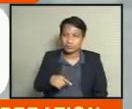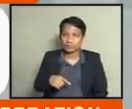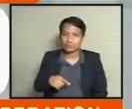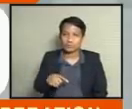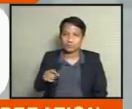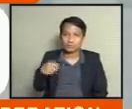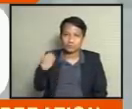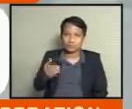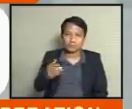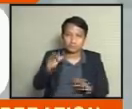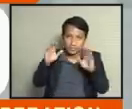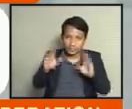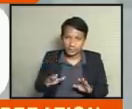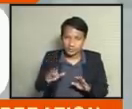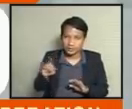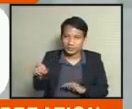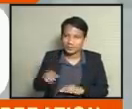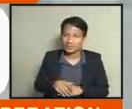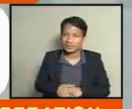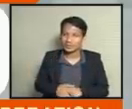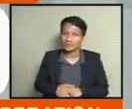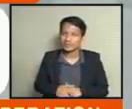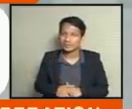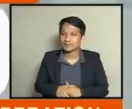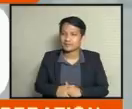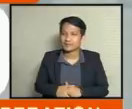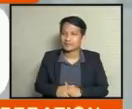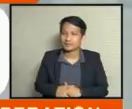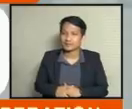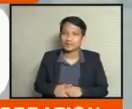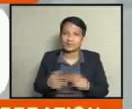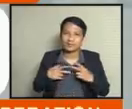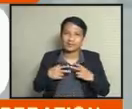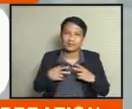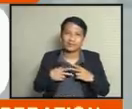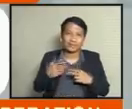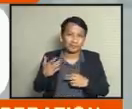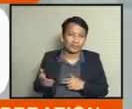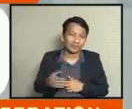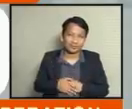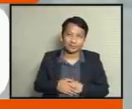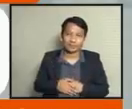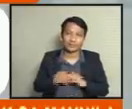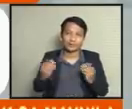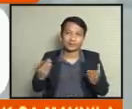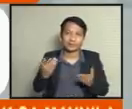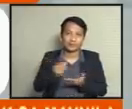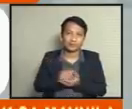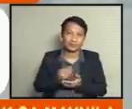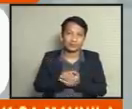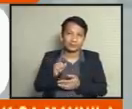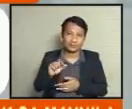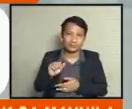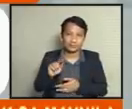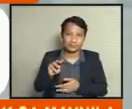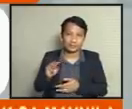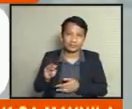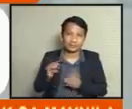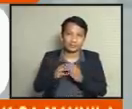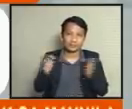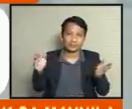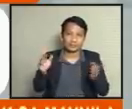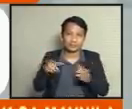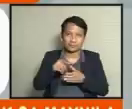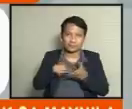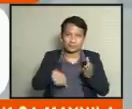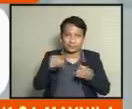Linggo, pinapasok mo eh. Di ba bakasyon? Ano? Ngayon, walang laman yung itim, nagre-reklamo ka. Pag malaki naman yung